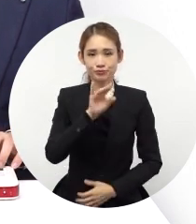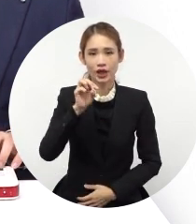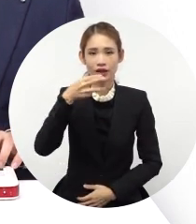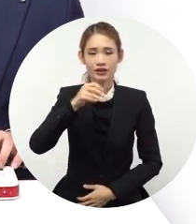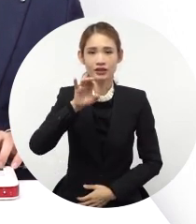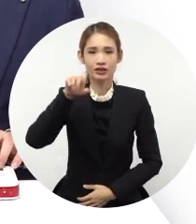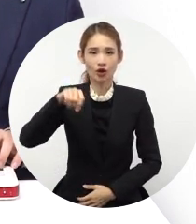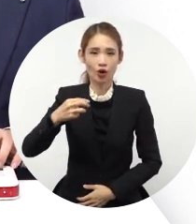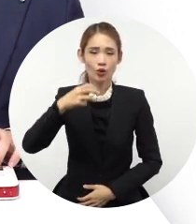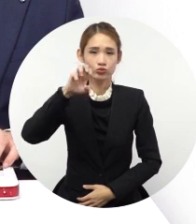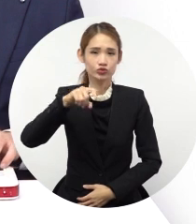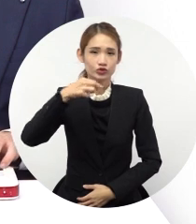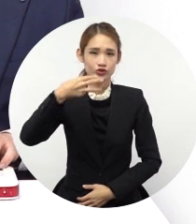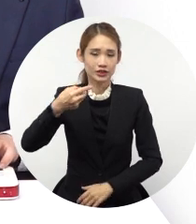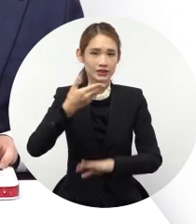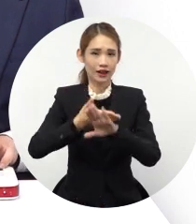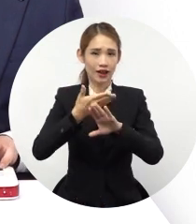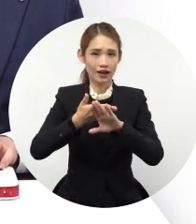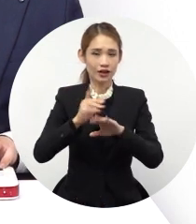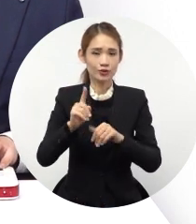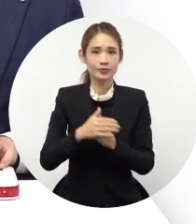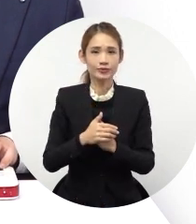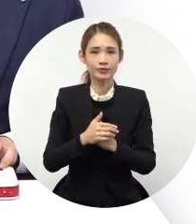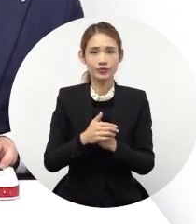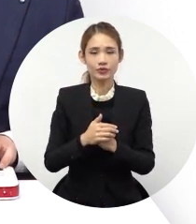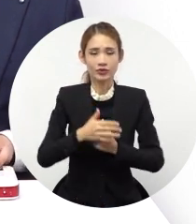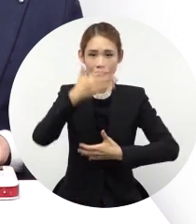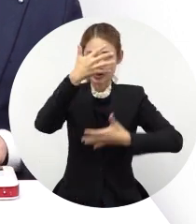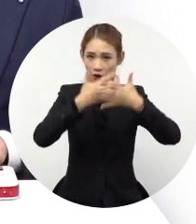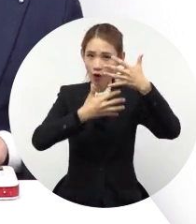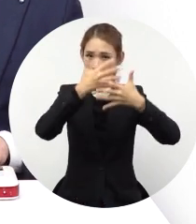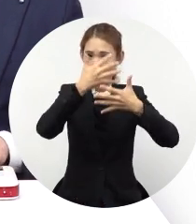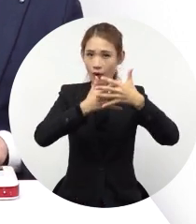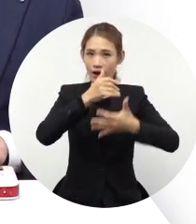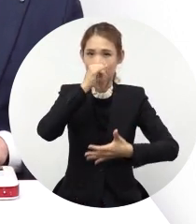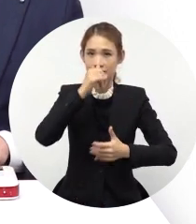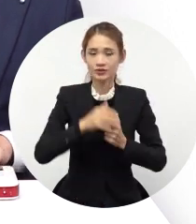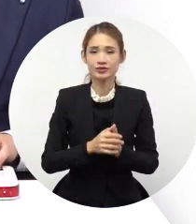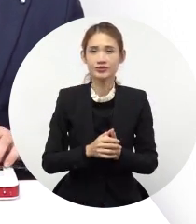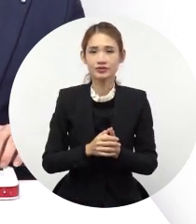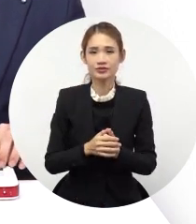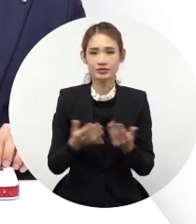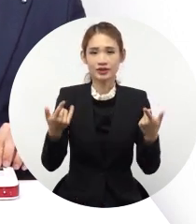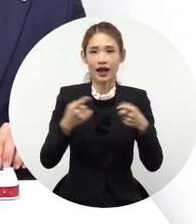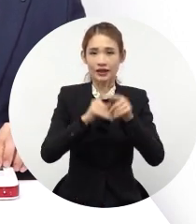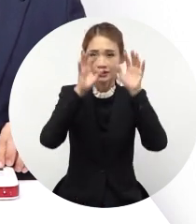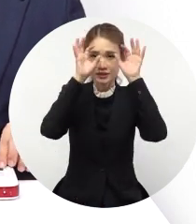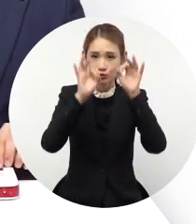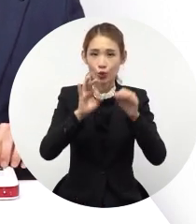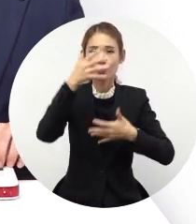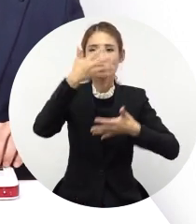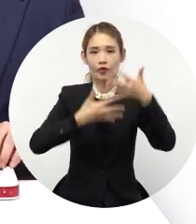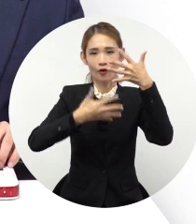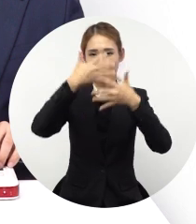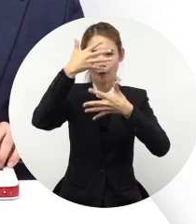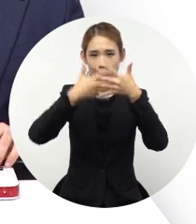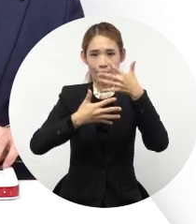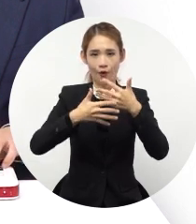베리어 프리의 또 다른 이야기를 해볼 텐데요. 베리어 프리 영화입니다. 가치봄 영화라고도